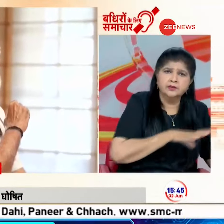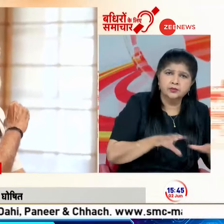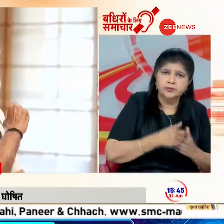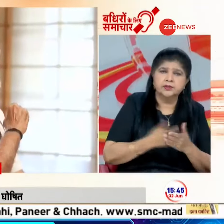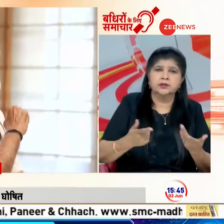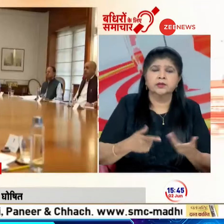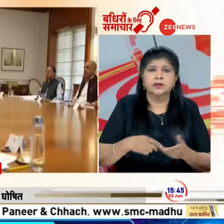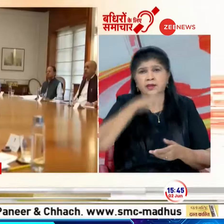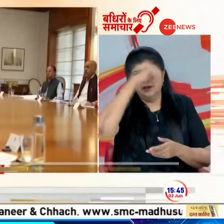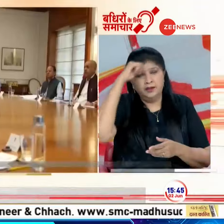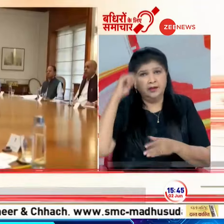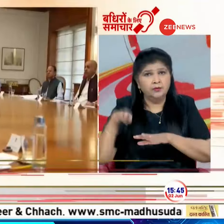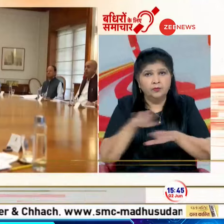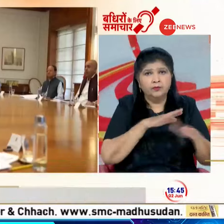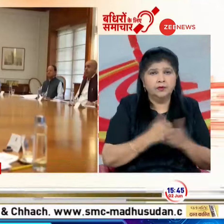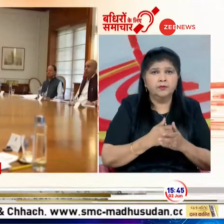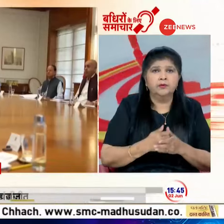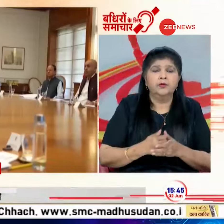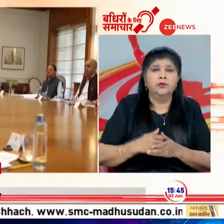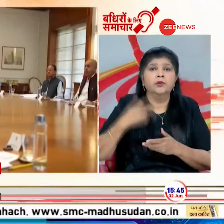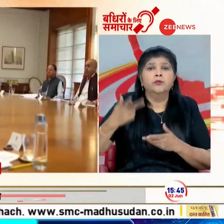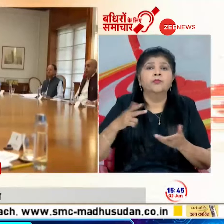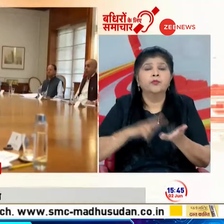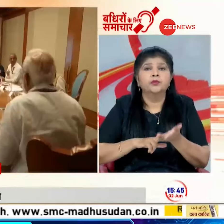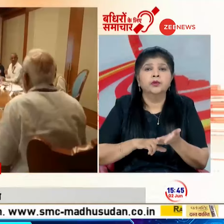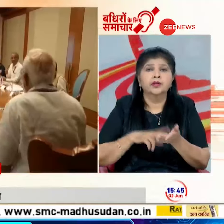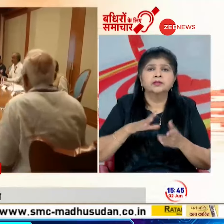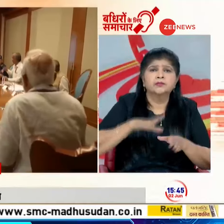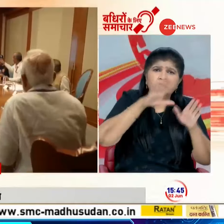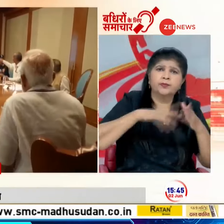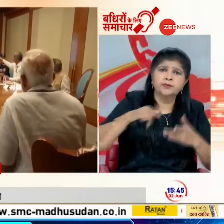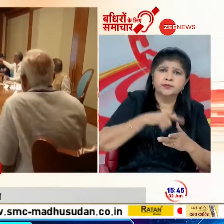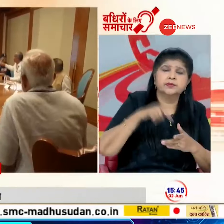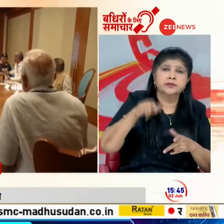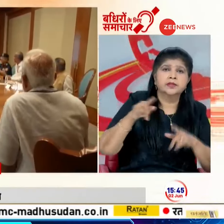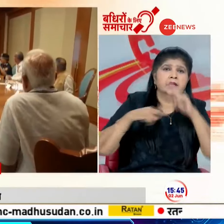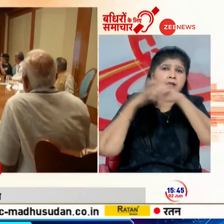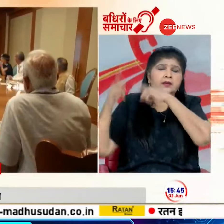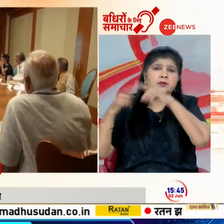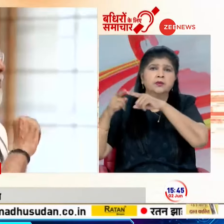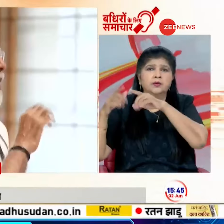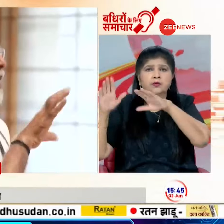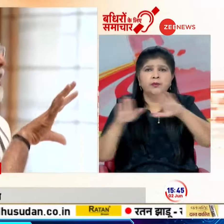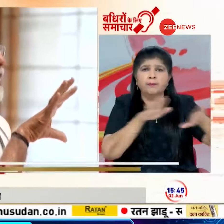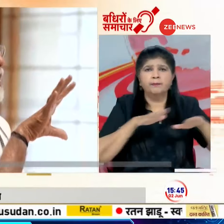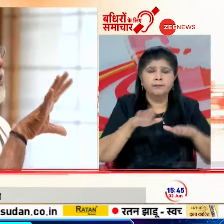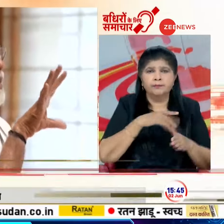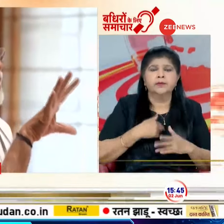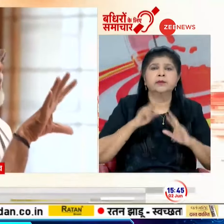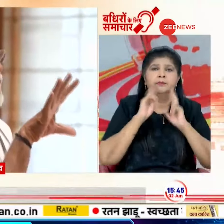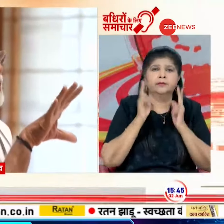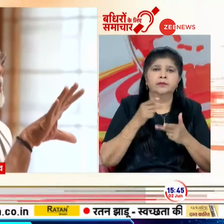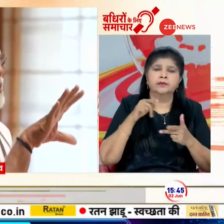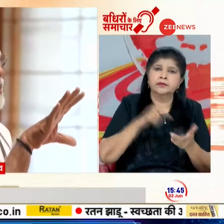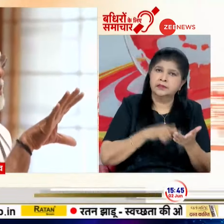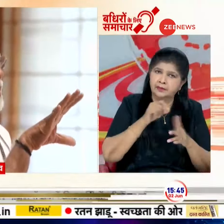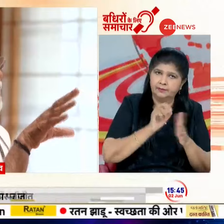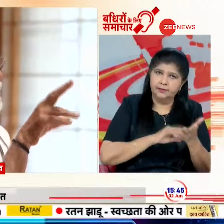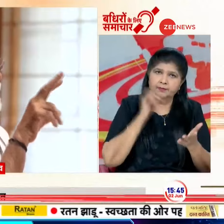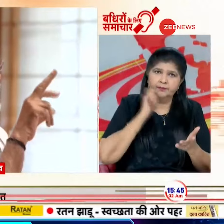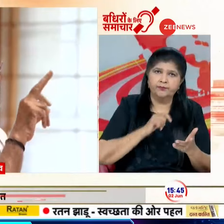कई हिस्सों में चल रही हीट वेव और पूर्वोत्तर राज्यों में आए साइक्लोन को लेकर मीटिंग की है। वहीं पीएम नरेंद्र